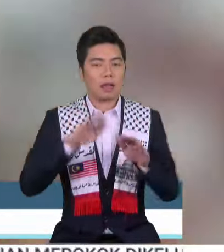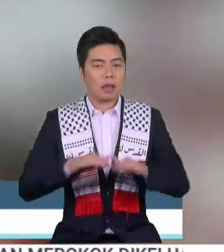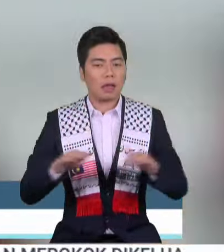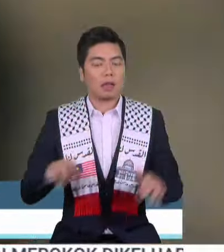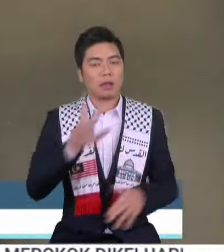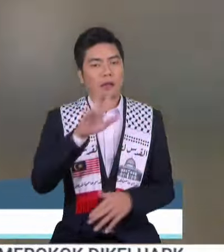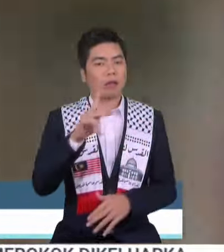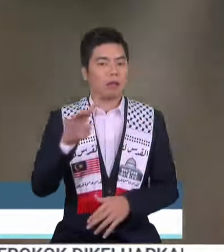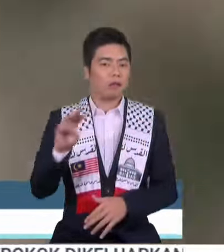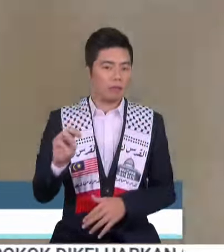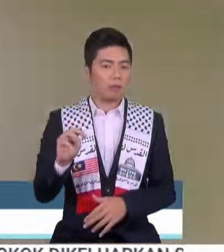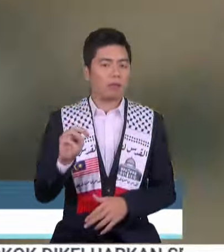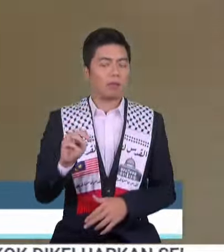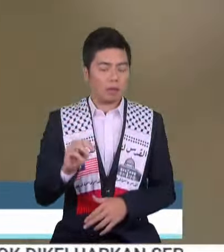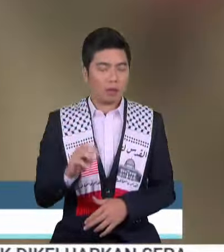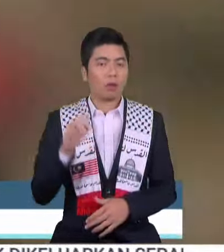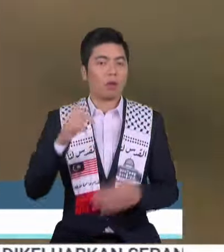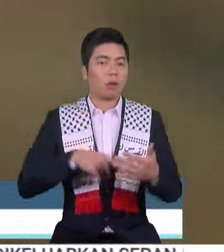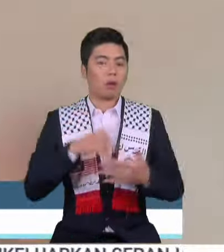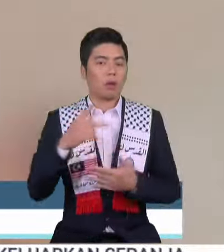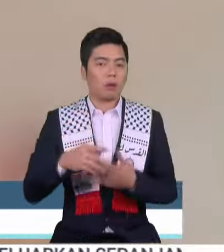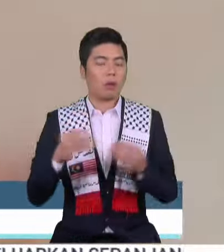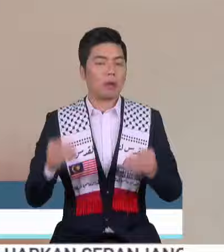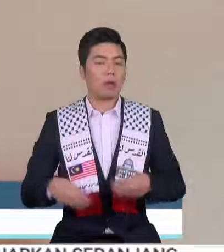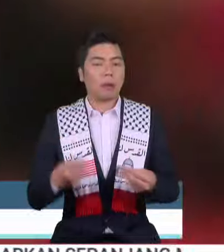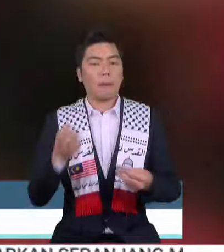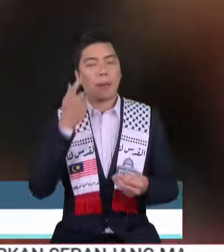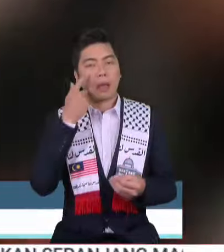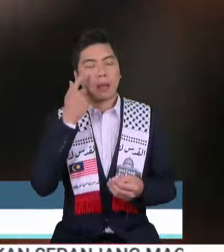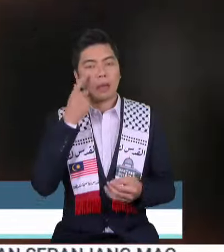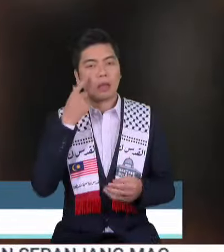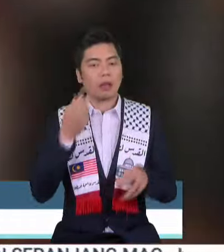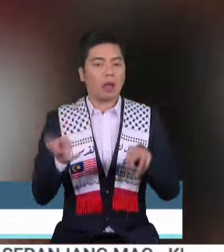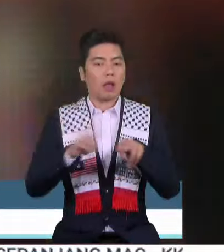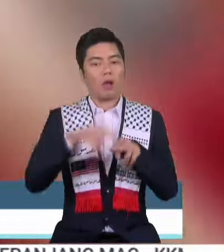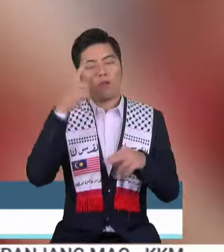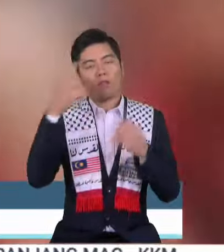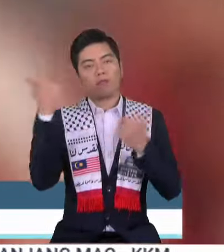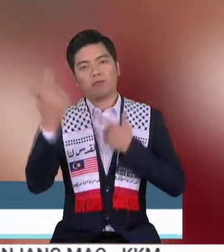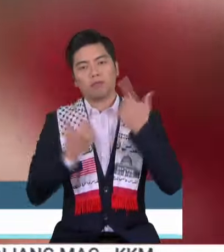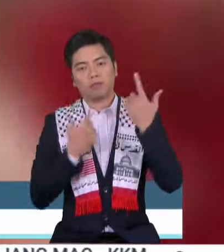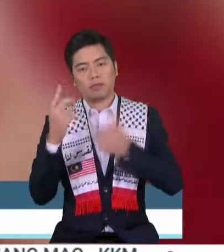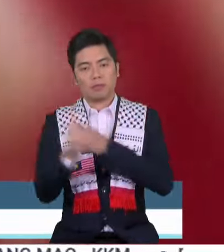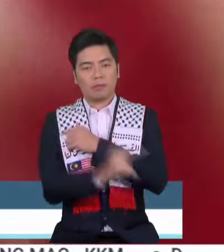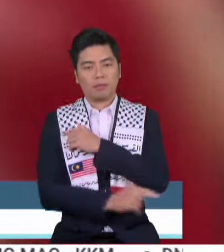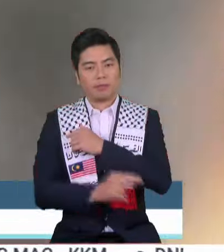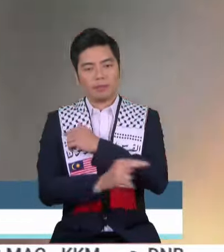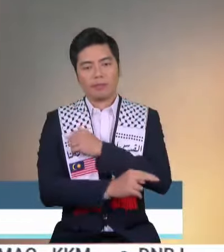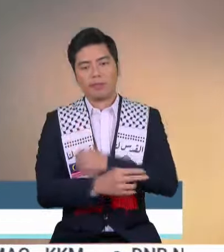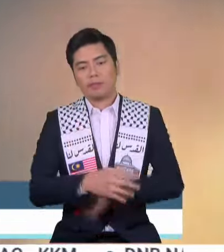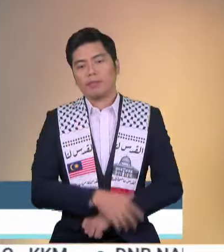3 km. Penganjurannya memberi nilai tambah kepada pelancongan negeri.